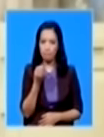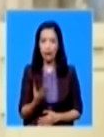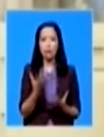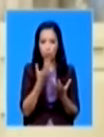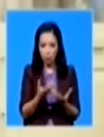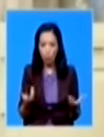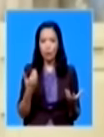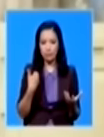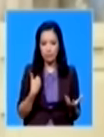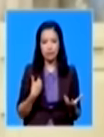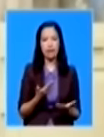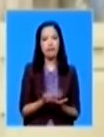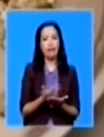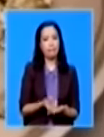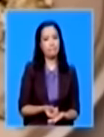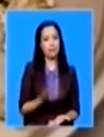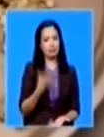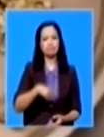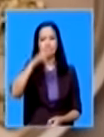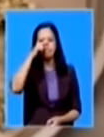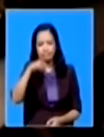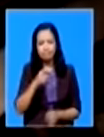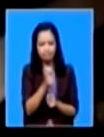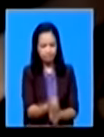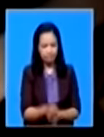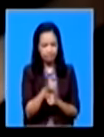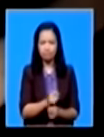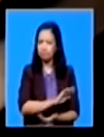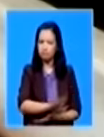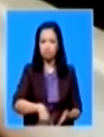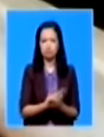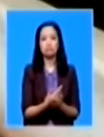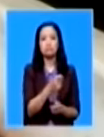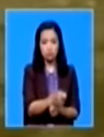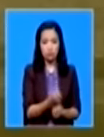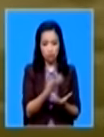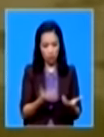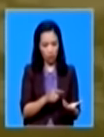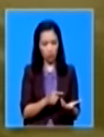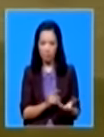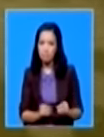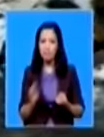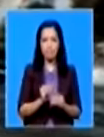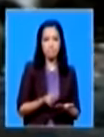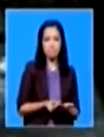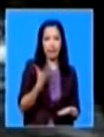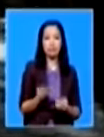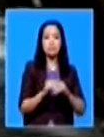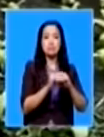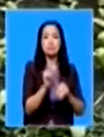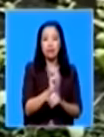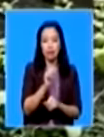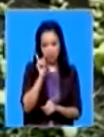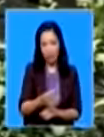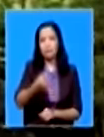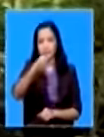ภัณฑ์ที่เขามีราคาสูงของเรามันเป็นการเกษตรเกือบทั้งหมดเราจะทำยังไงให้สินค้าของเรามีมูลค่าขณะเดียวกันก็ต้องมีอาชี